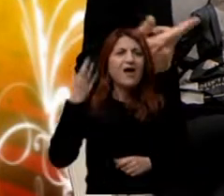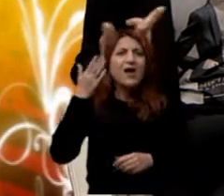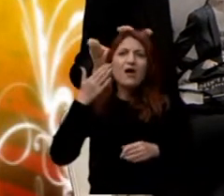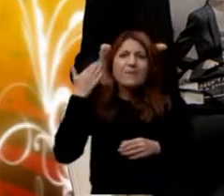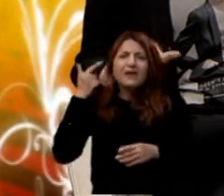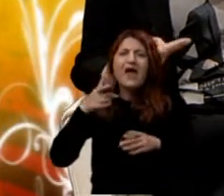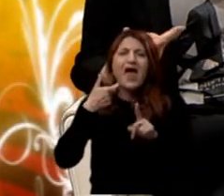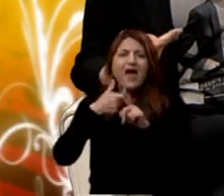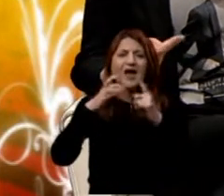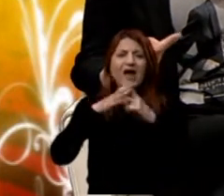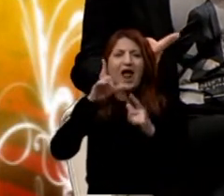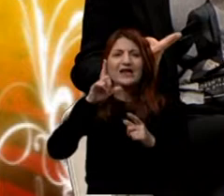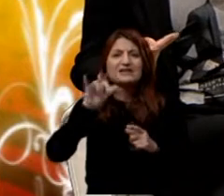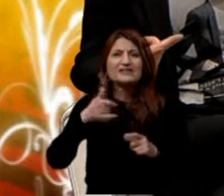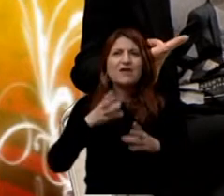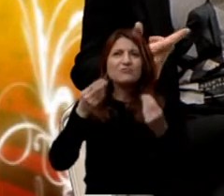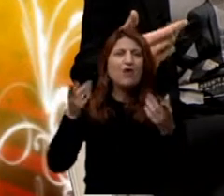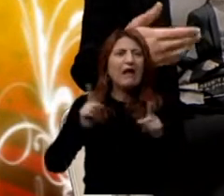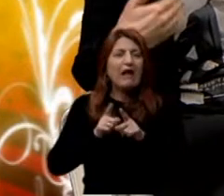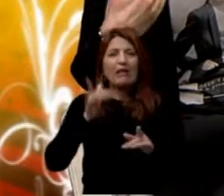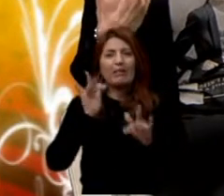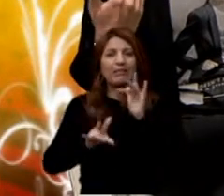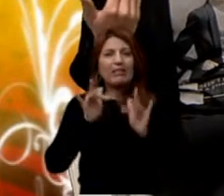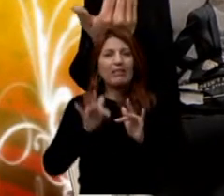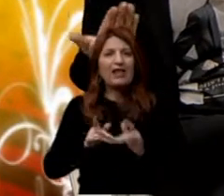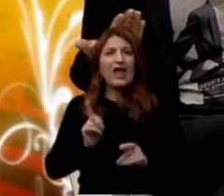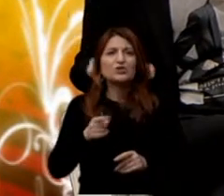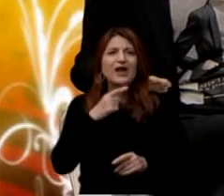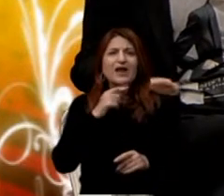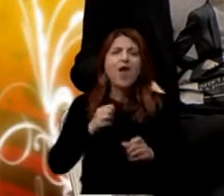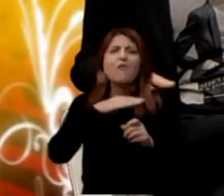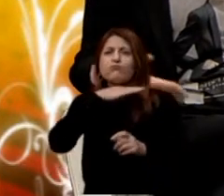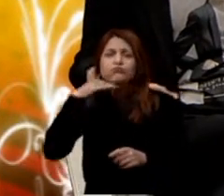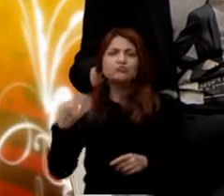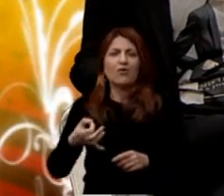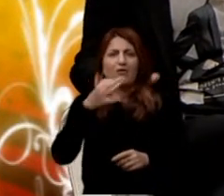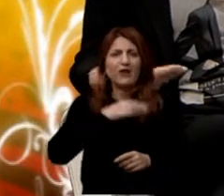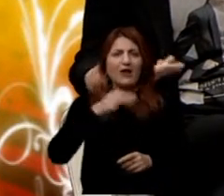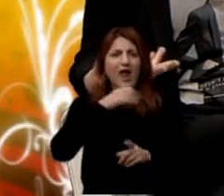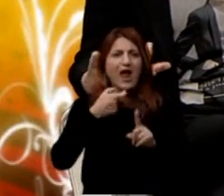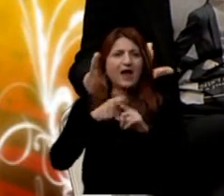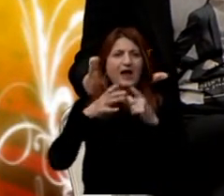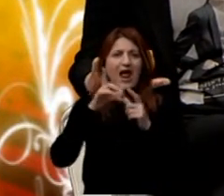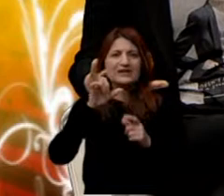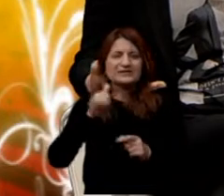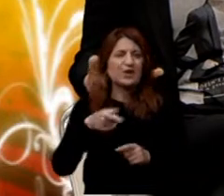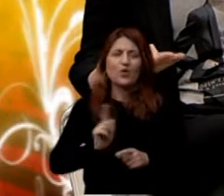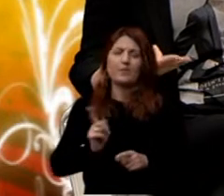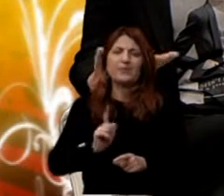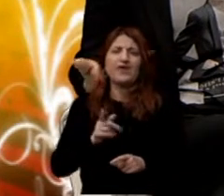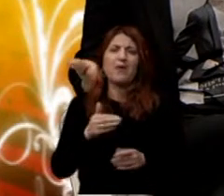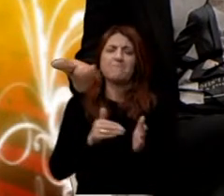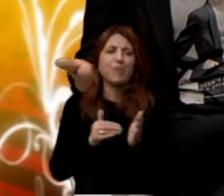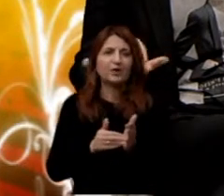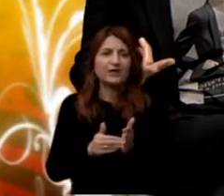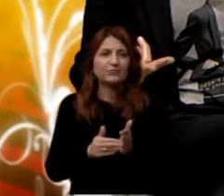zadnjih godina i ideja je zapravo da se ne ide na vrlo visoke doze kalcija, jer se smatra da nije to uvijek i nužno.